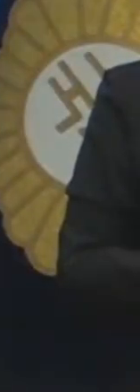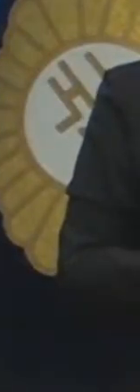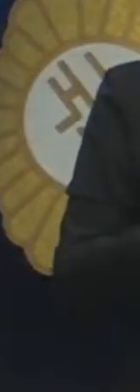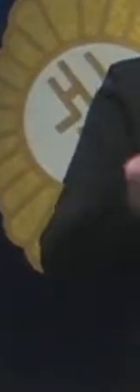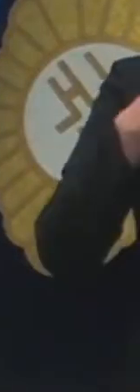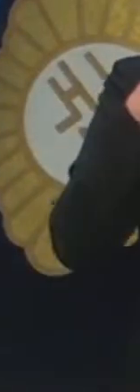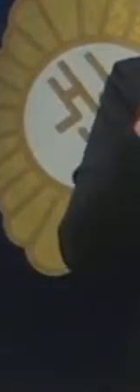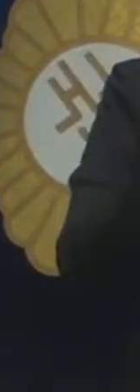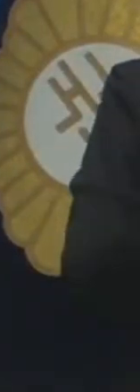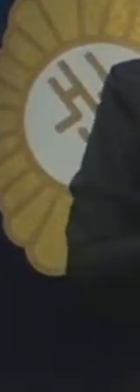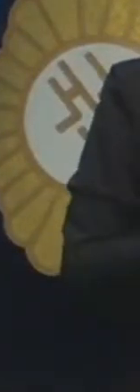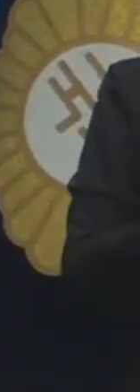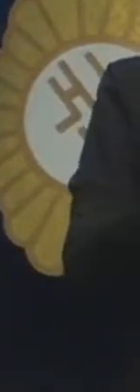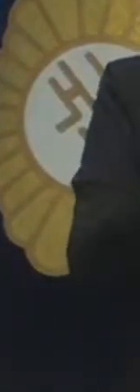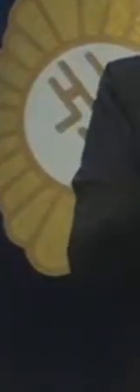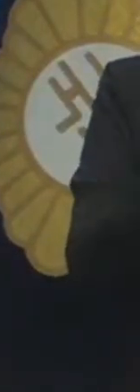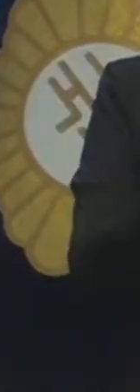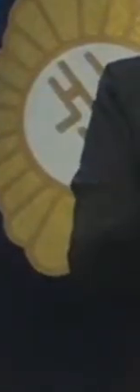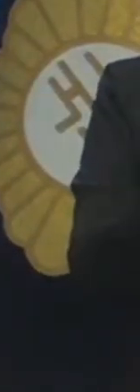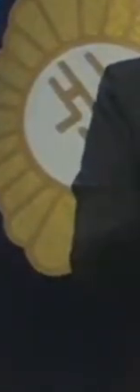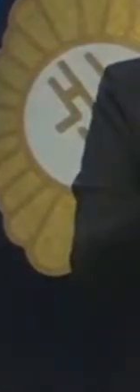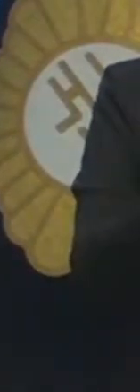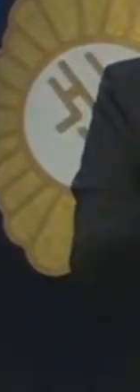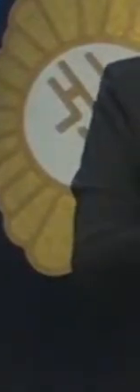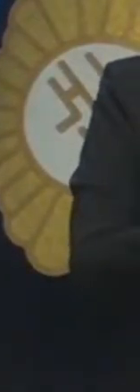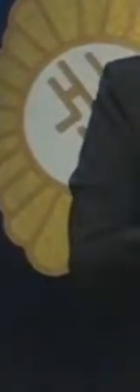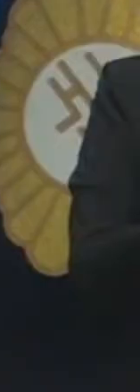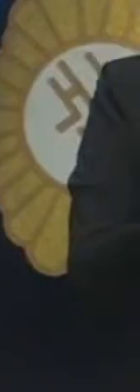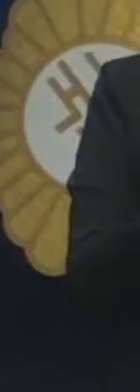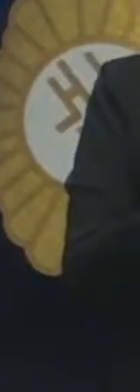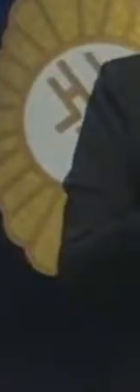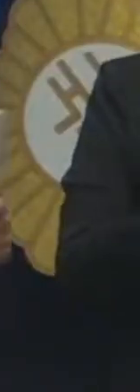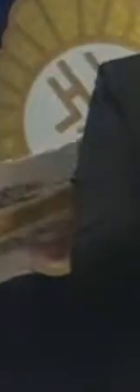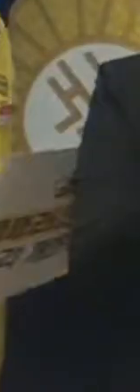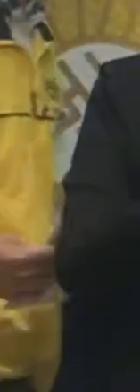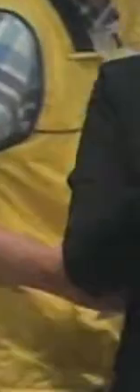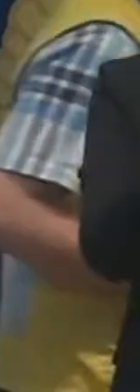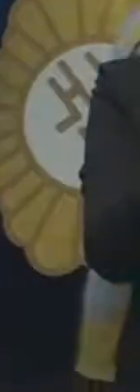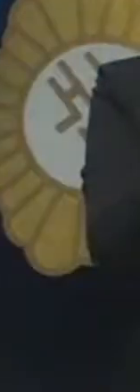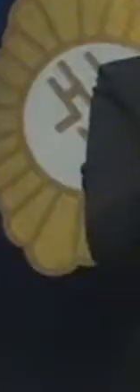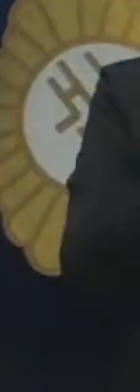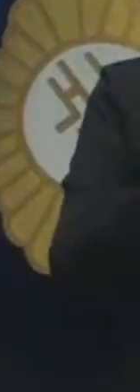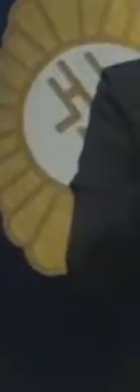네, 다음은 김병국 홈플러스 입점용주회 회장님 발언 듣겠습니다.